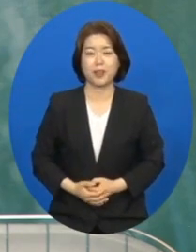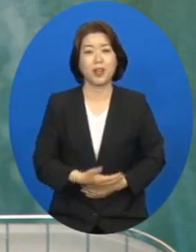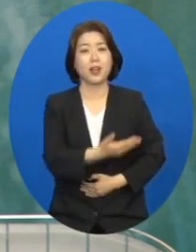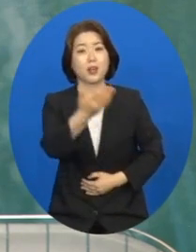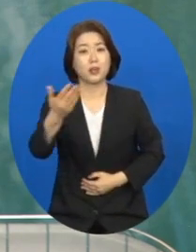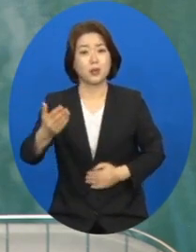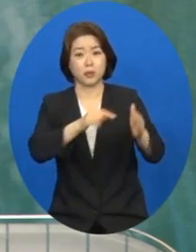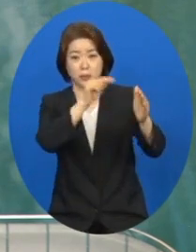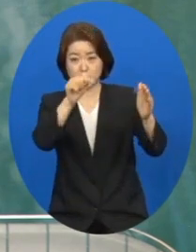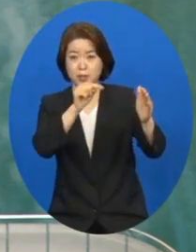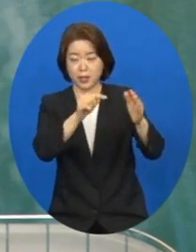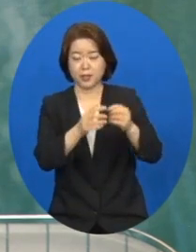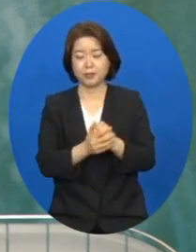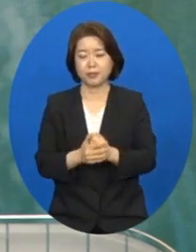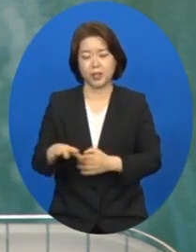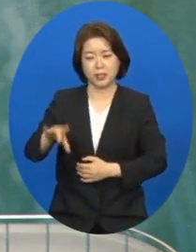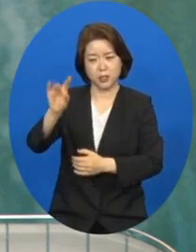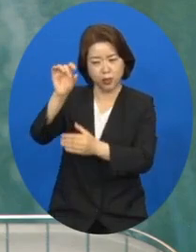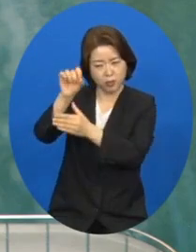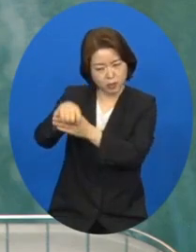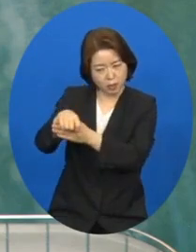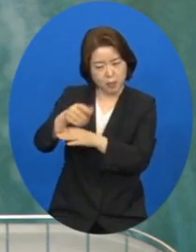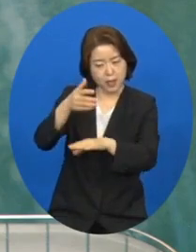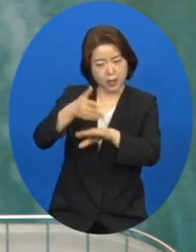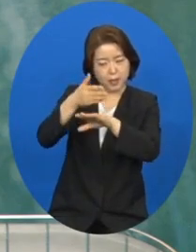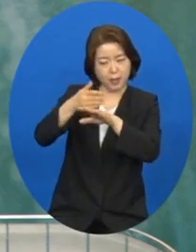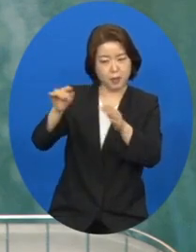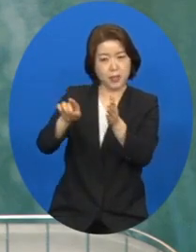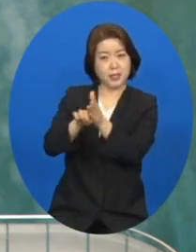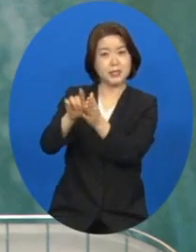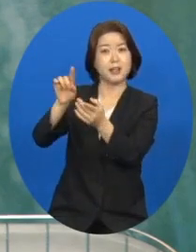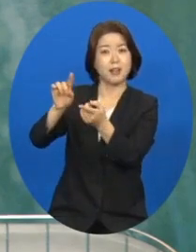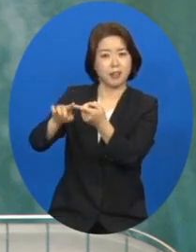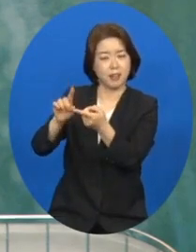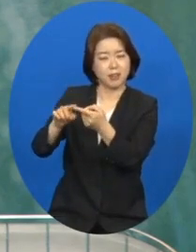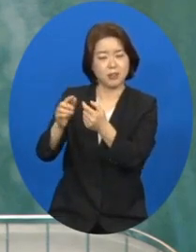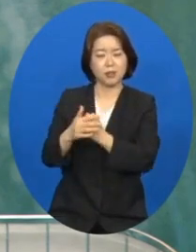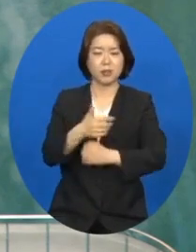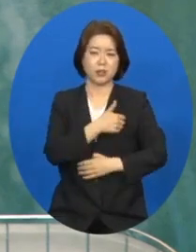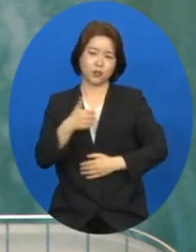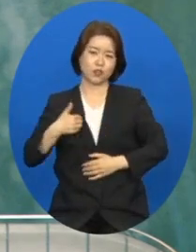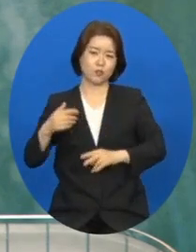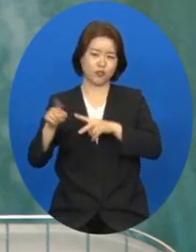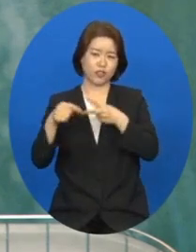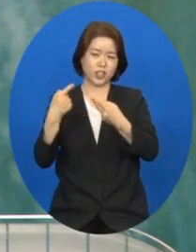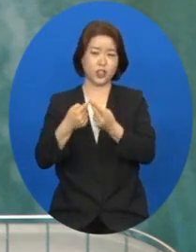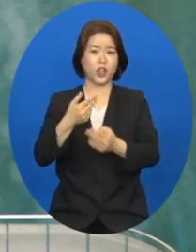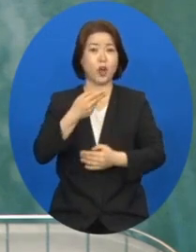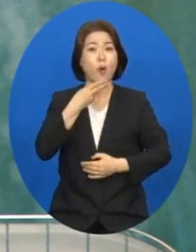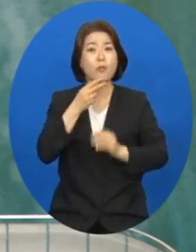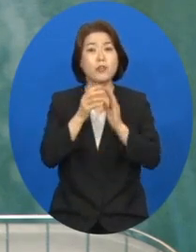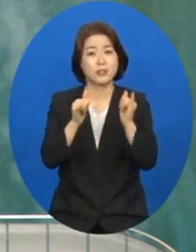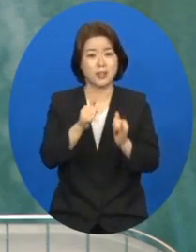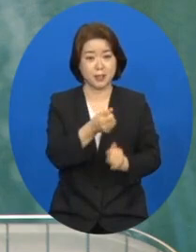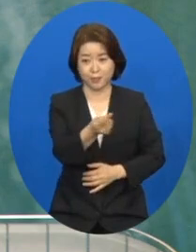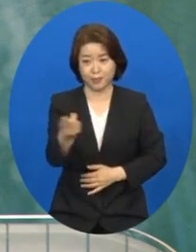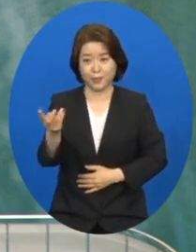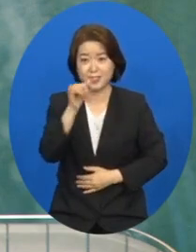여러분 중에는 첫 열매 감사신앙에 대해서 충분한 이해가 없으시는 분들이 있으실